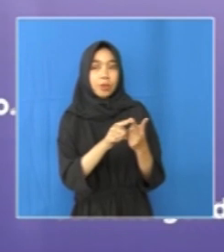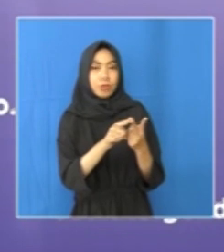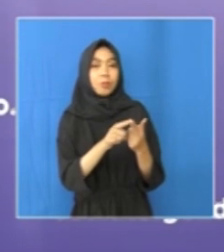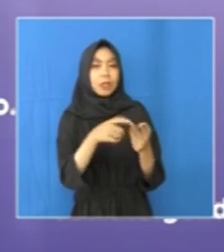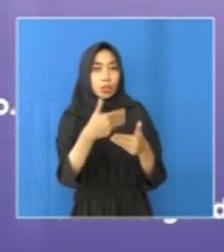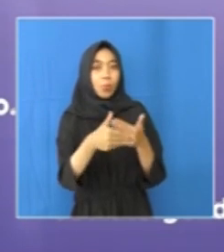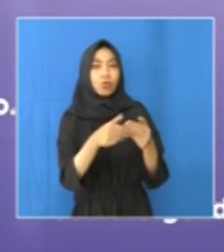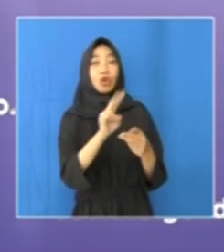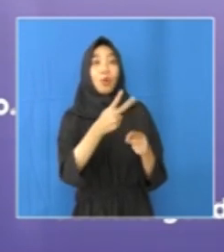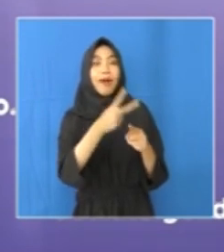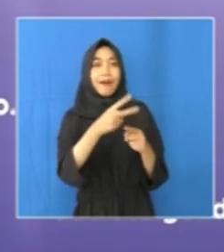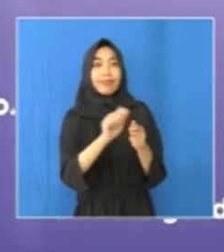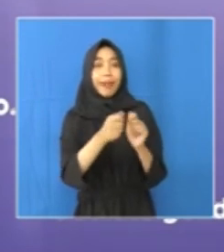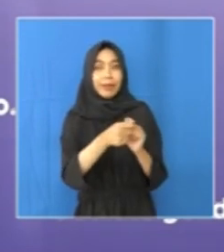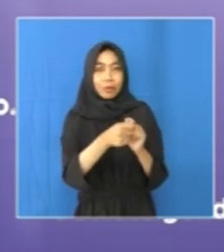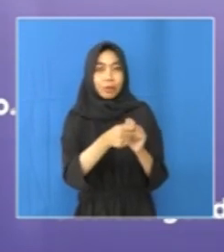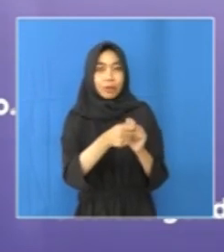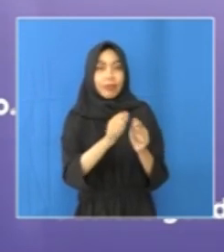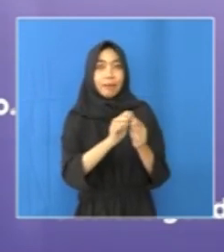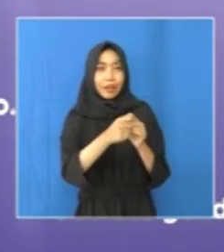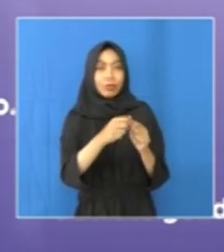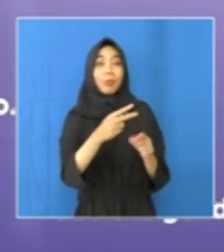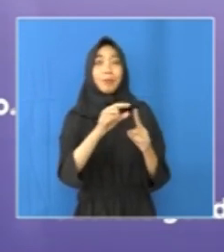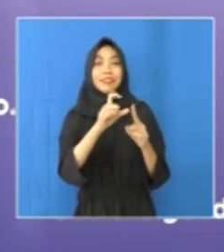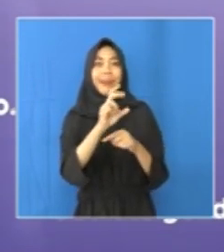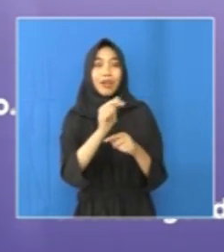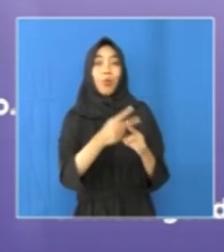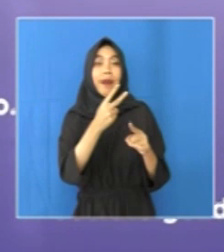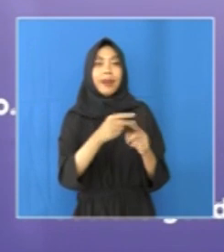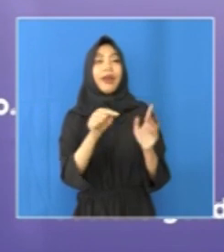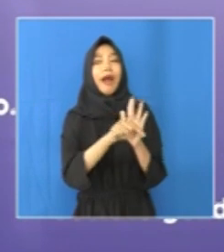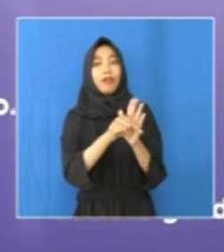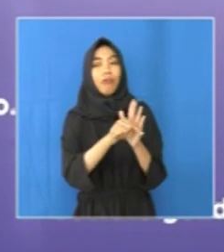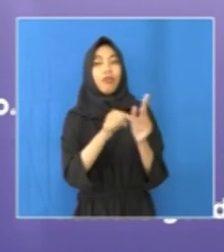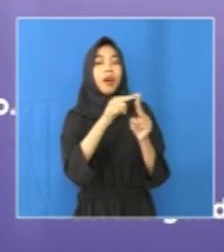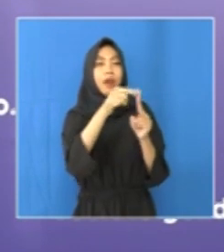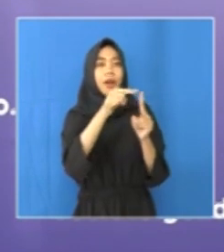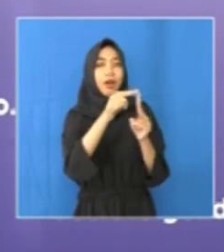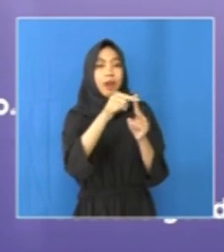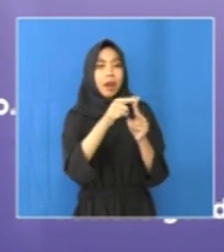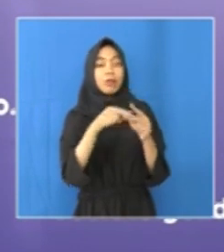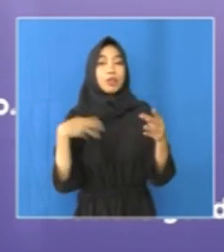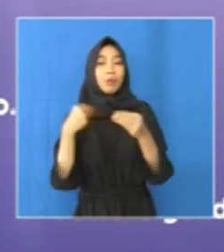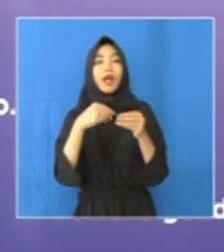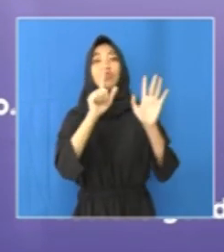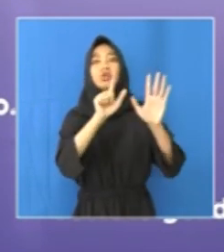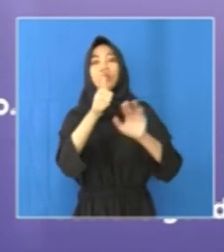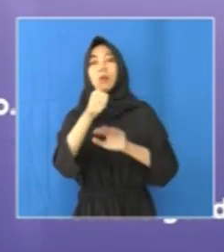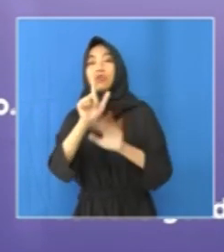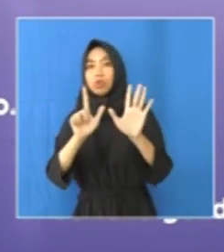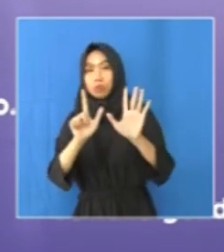berturut-turut dua kali pemeriksaan PCR nya negatif kasus yang meninggal